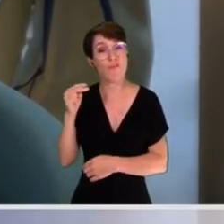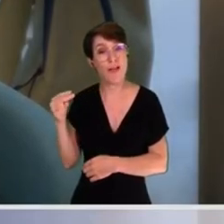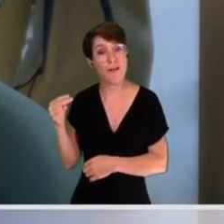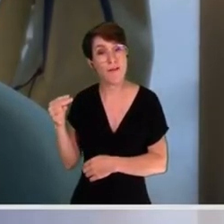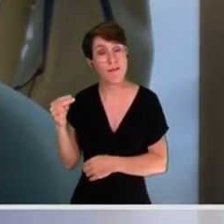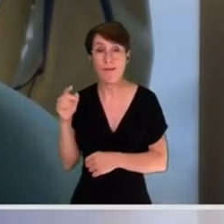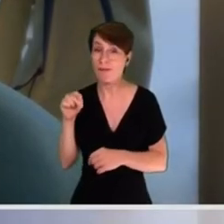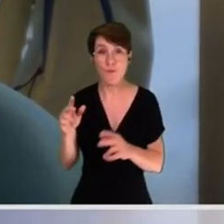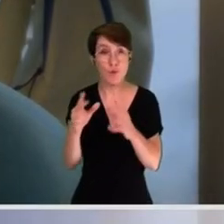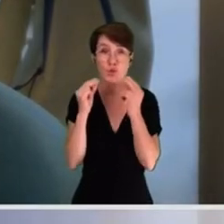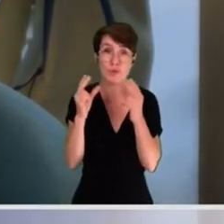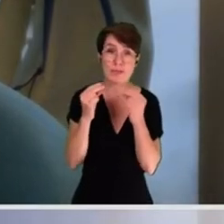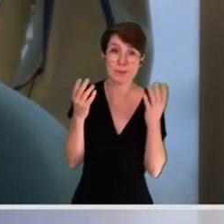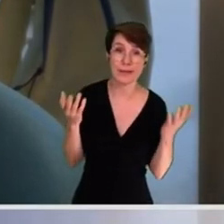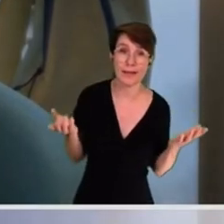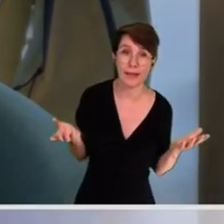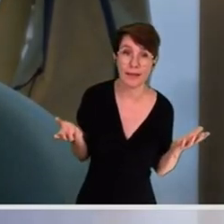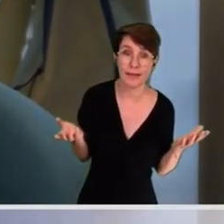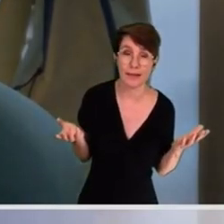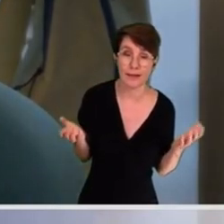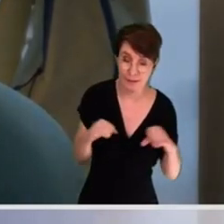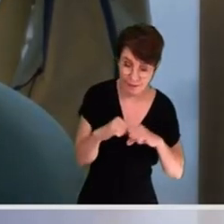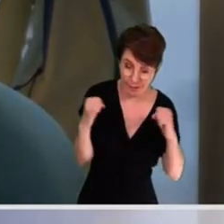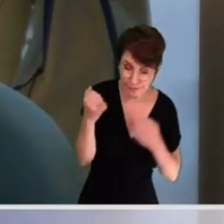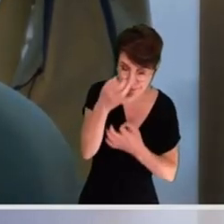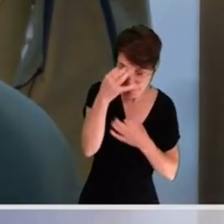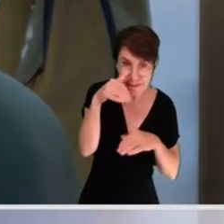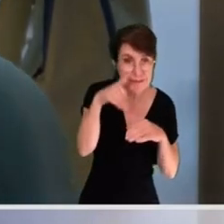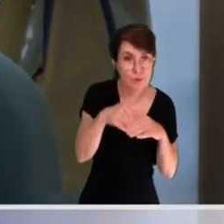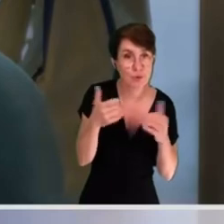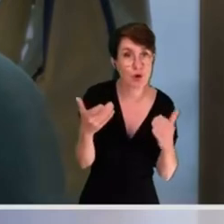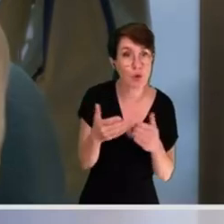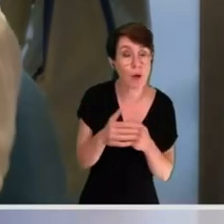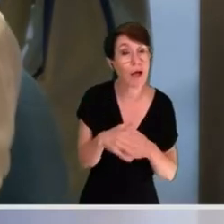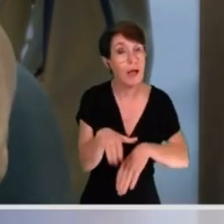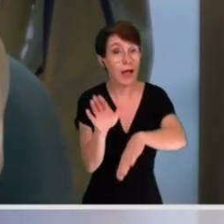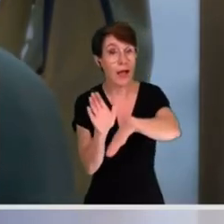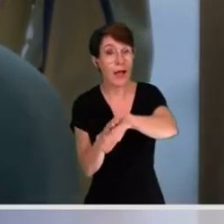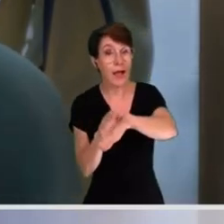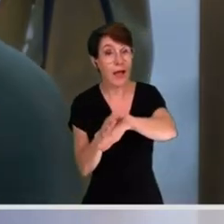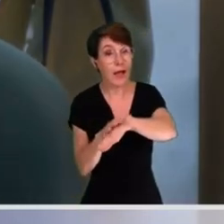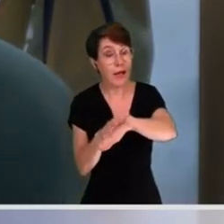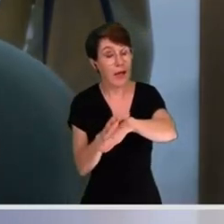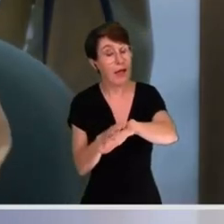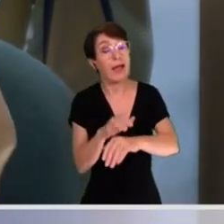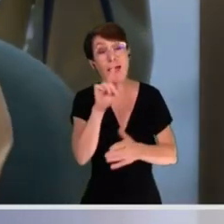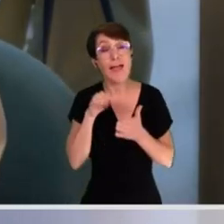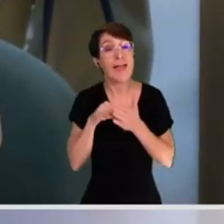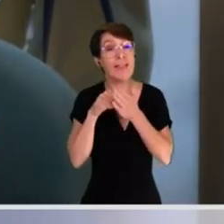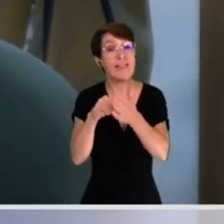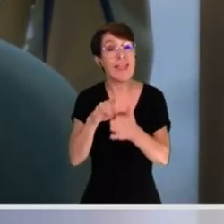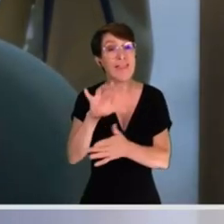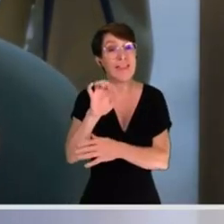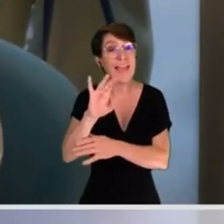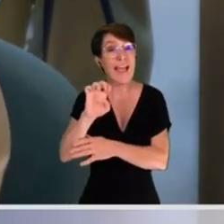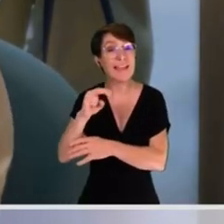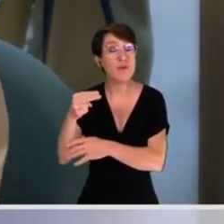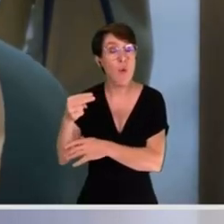suite, je rappelle tout de suite aux Grenoblois que la dette Carignon, elle est achevée